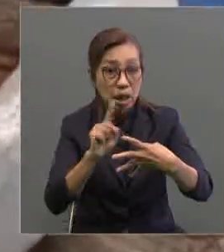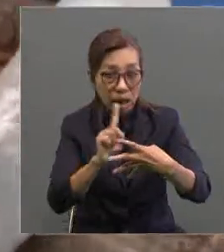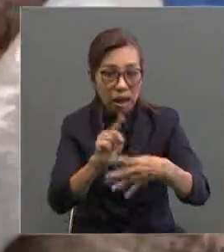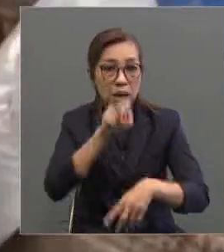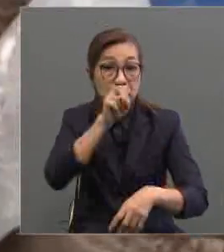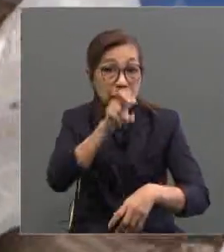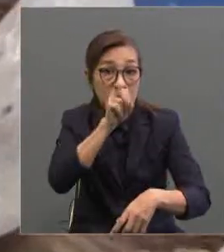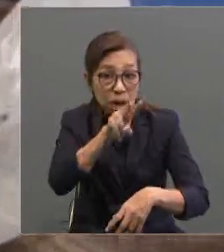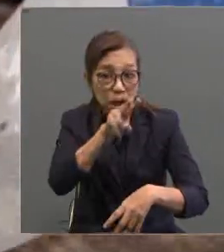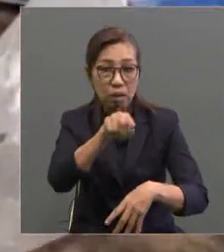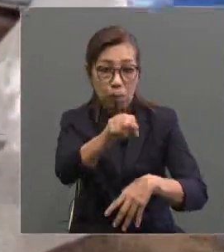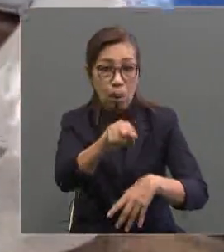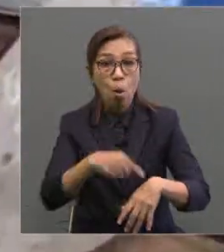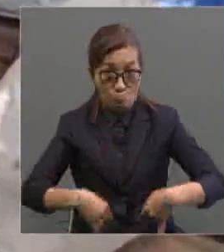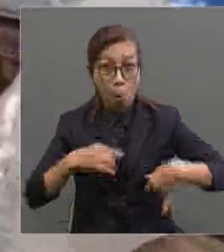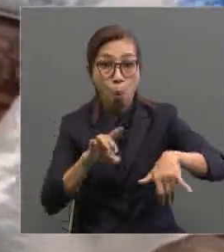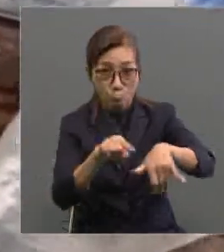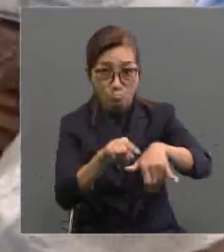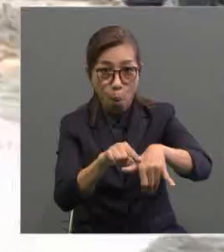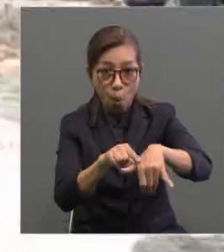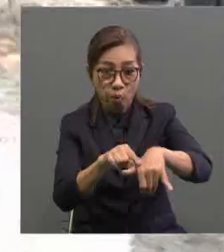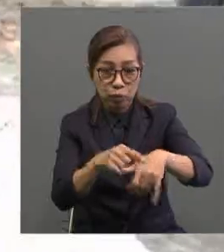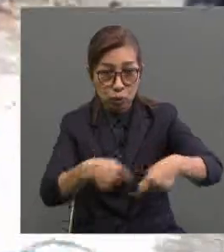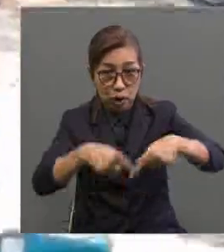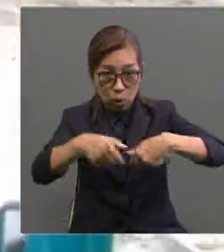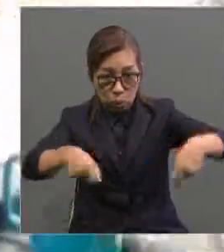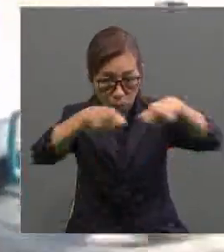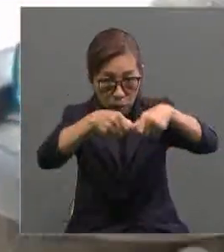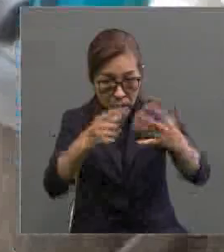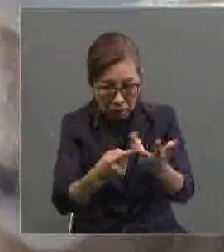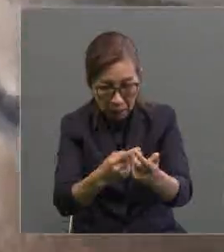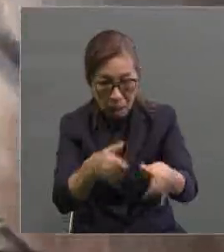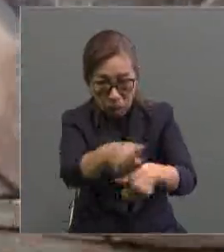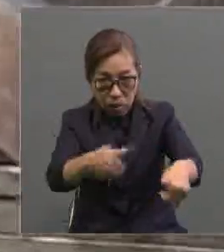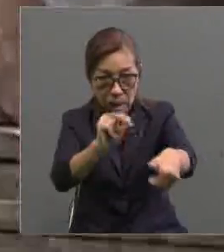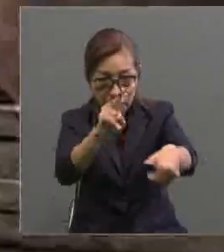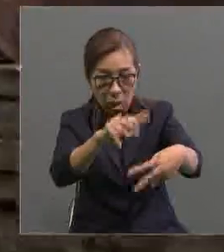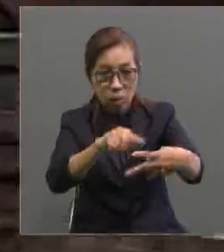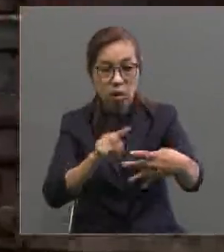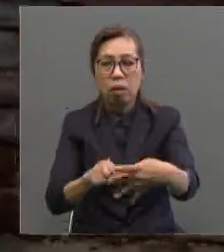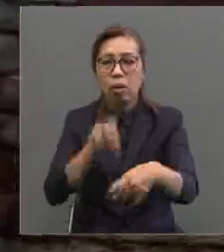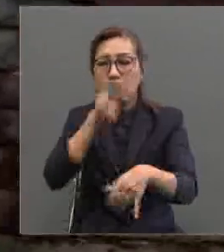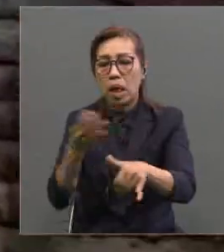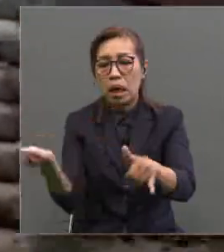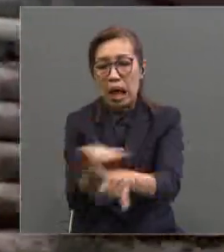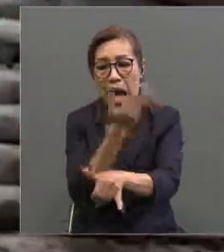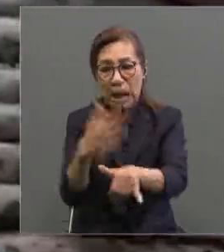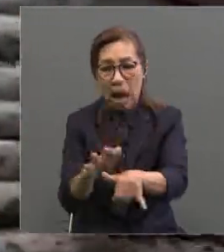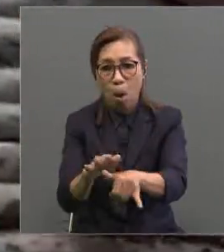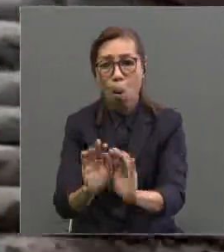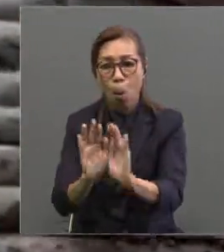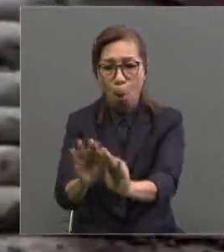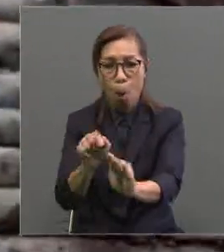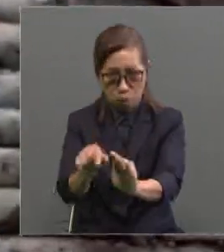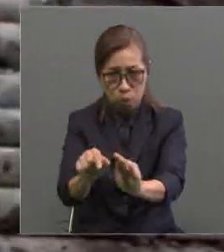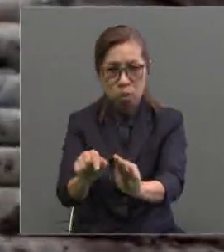ตัวเงินตัวทองนะคะที่ยังมีชีวิตอยู่ในถุงเนี่ยจำนวน 32ตัวมีซากตัวเงินตัวทองด้วยวางกอง